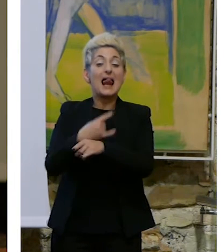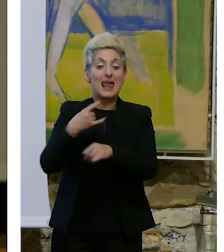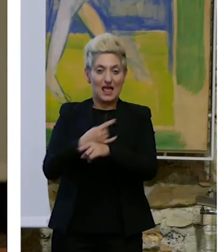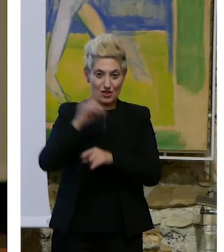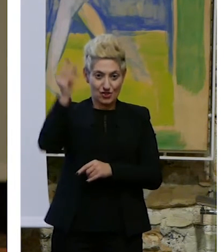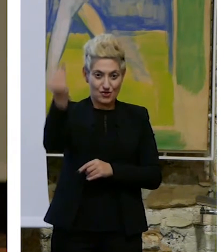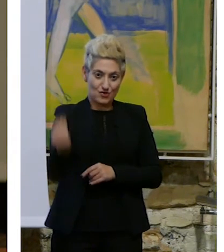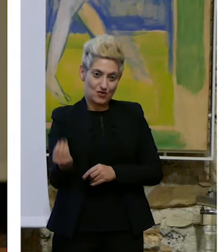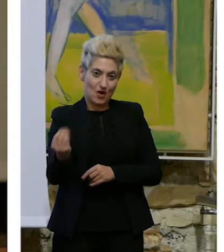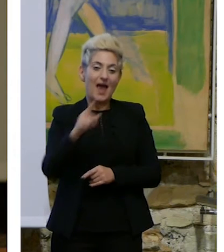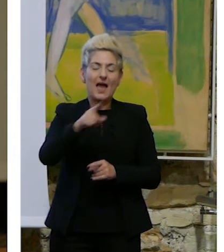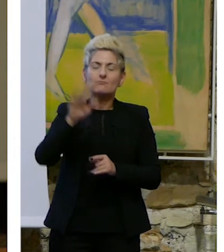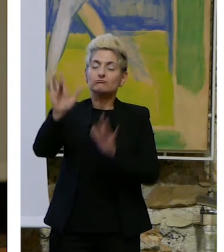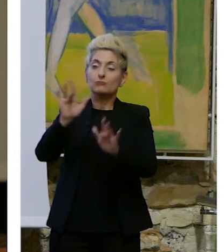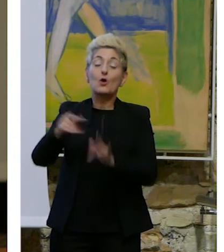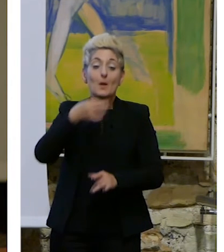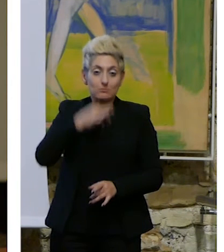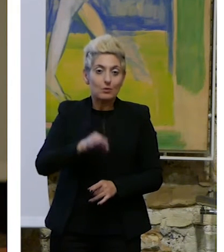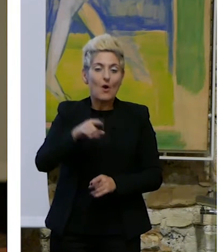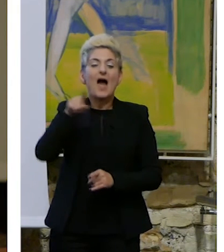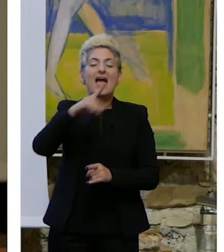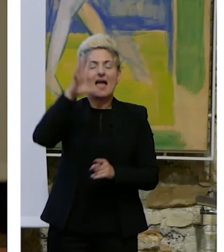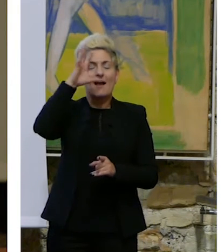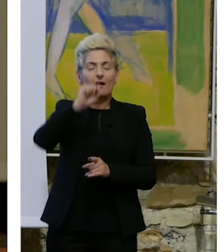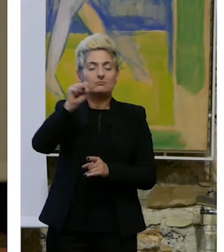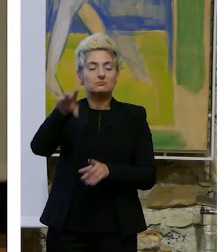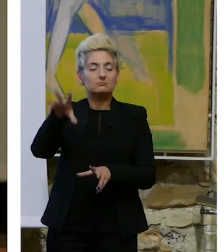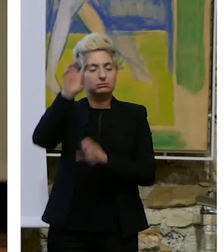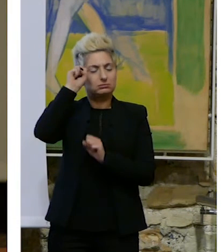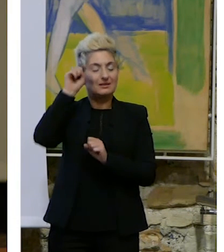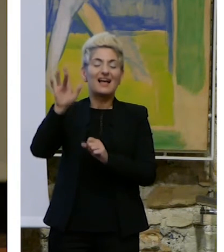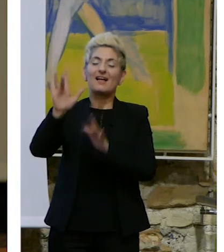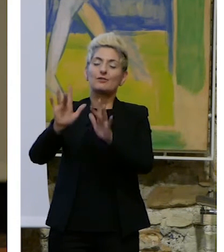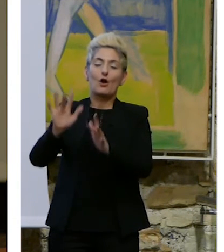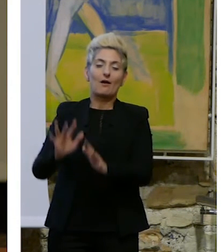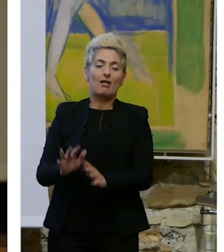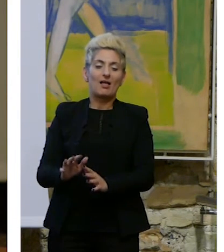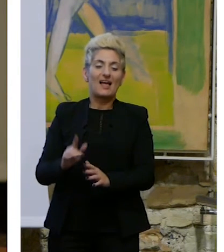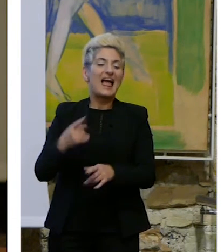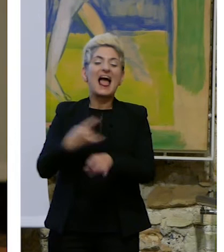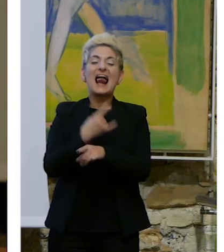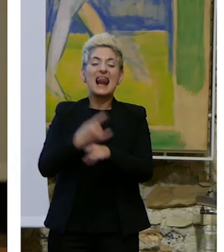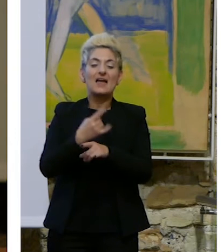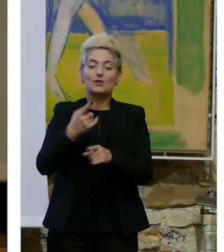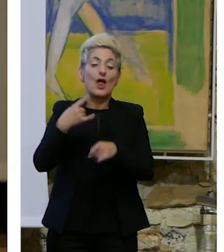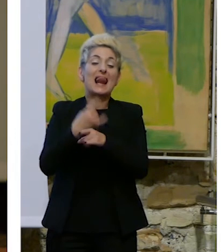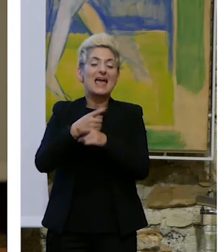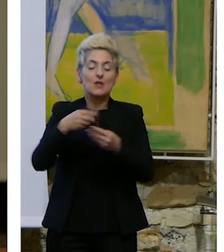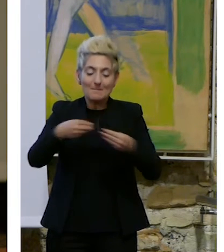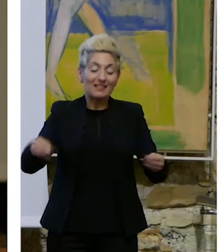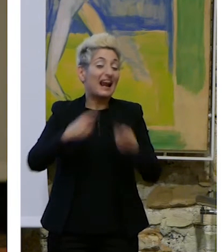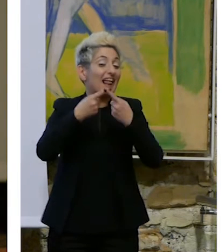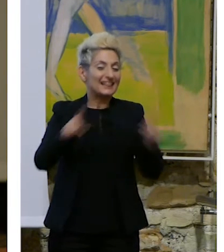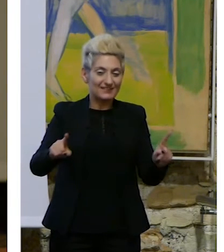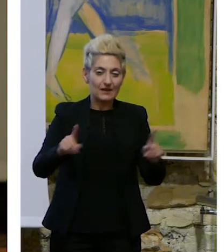la risposta tattile del legno è una risposta franca, simpatica e calorosa. Poi passa